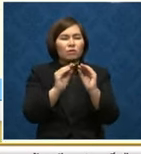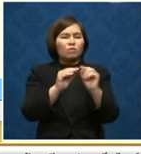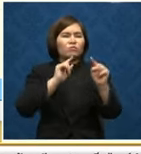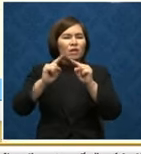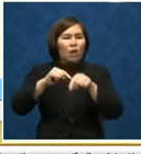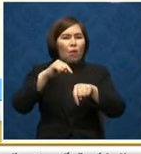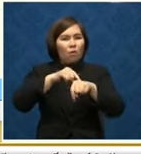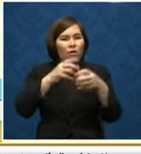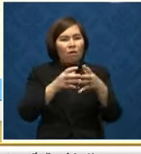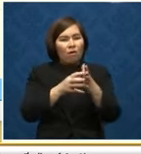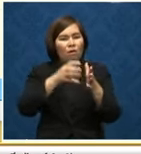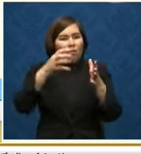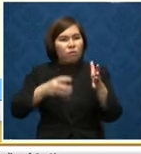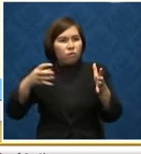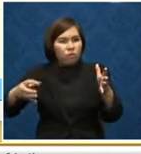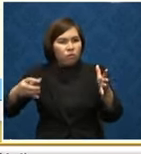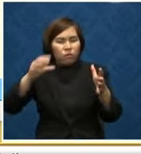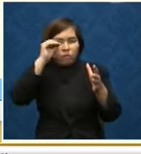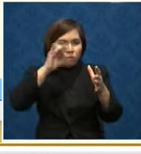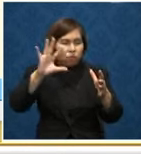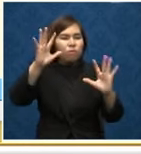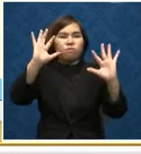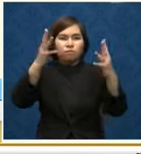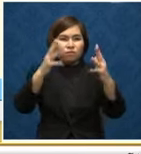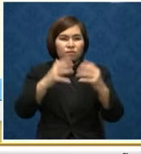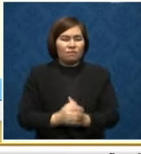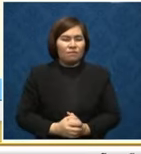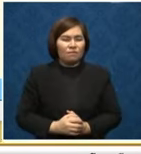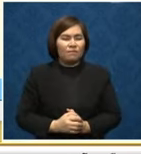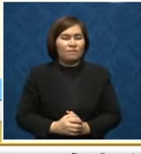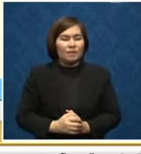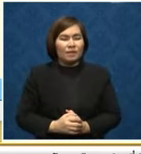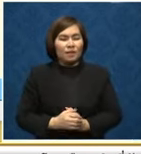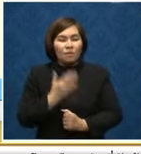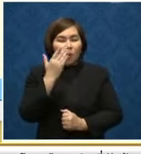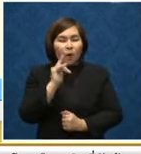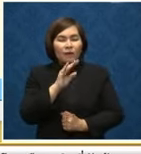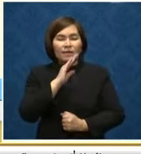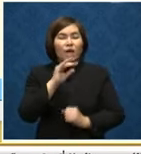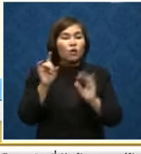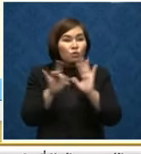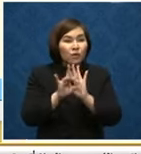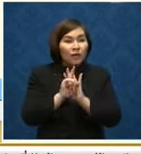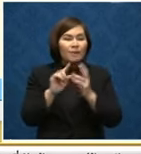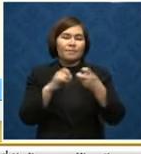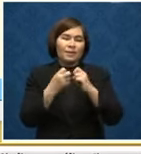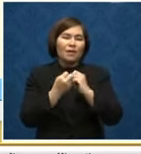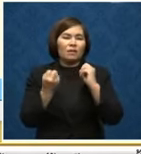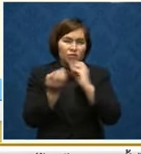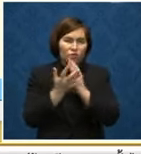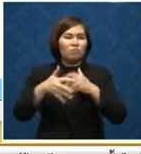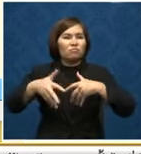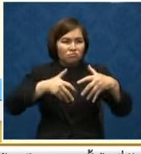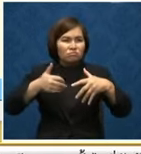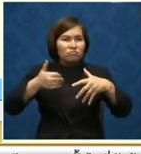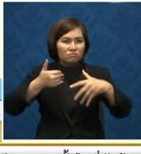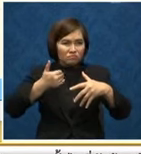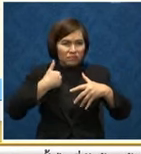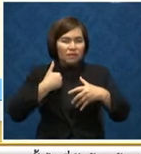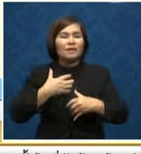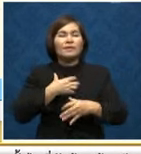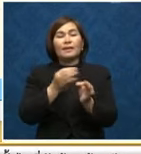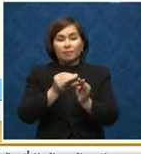เย่นเยอะจนข้ามคืนต่างๆซึ่งท้ายที่สุดแล้วผลกระทบก็เกิดขึ้นกับพี่น้องประชาชนนั่นคือสิ่งที่อยากจะชี้แจงครับอีก